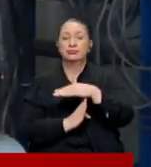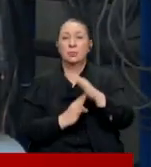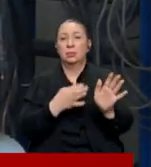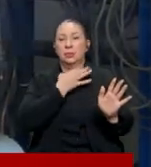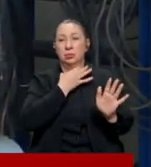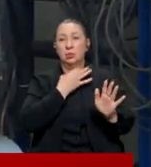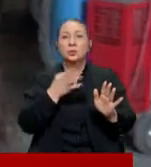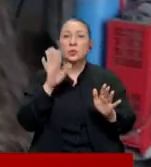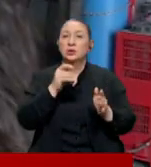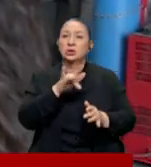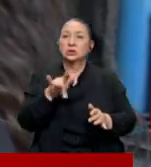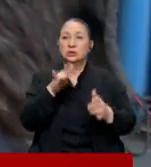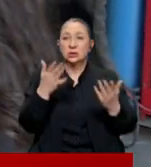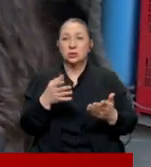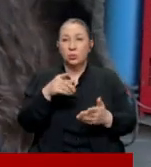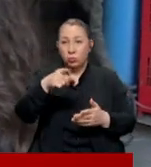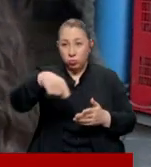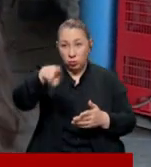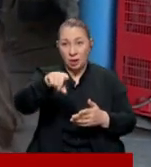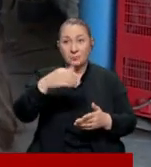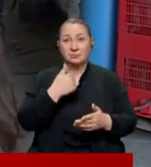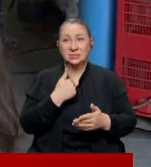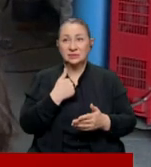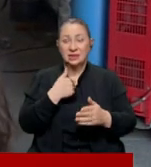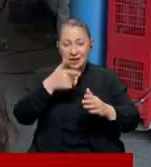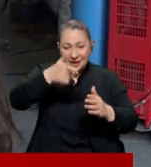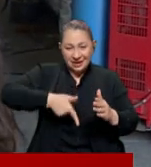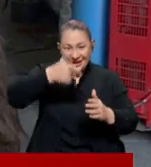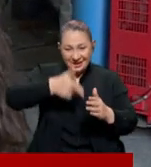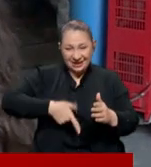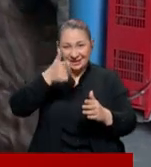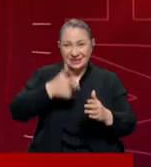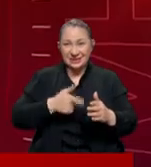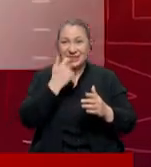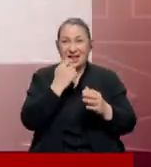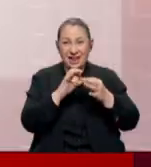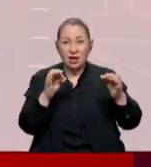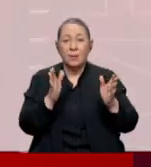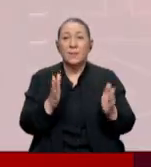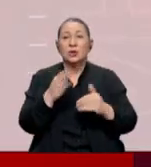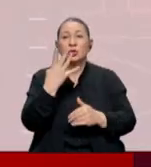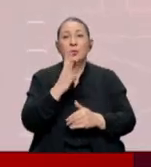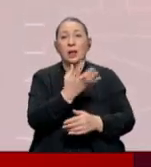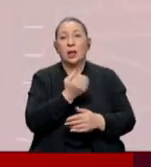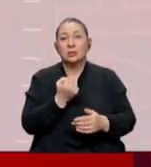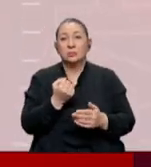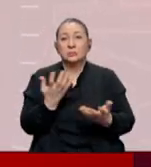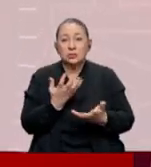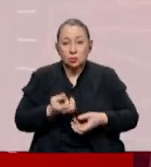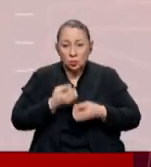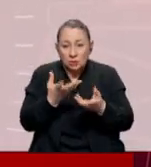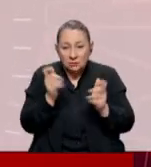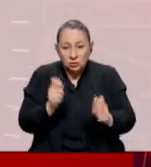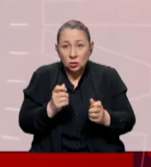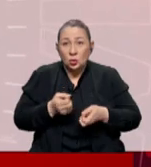illaki. Sonrası işsizlik. Bunlar bizim kaynak makinelerinde çalıştığımız teller, paketini 4 bin liraya aldık. Nasıl üretim